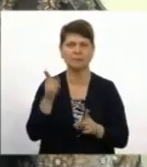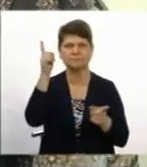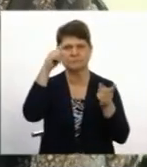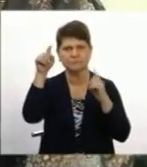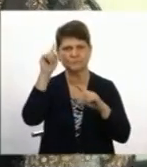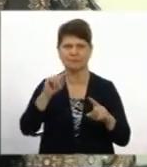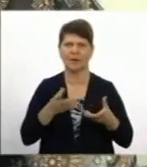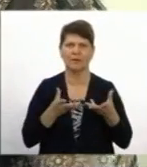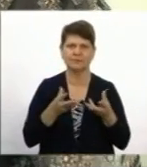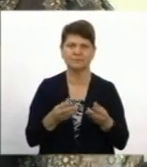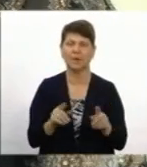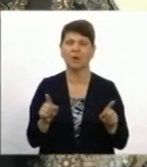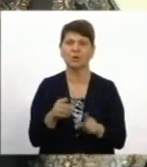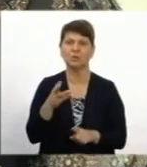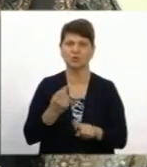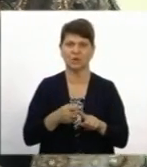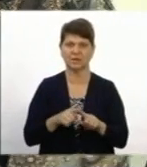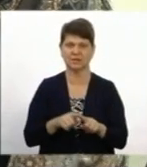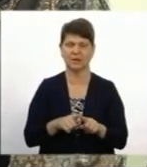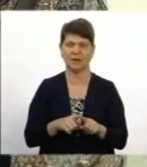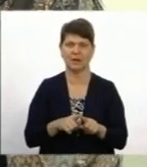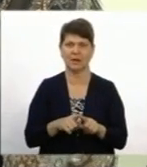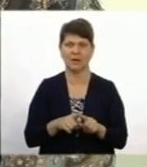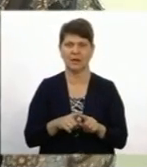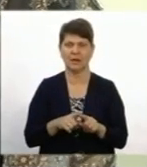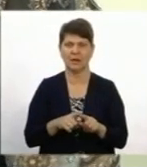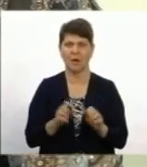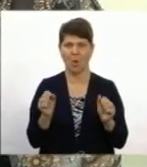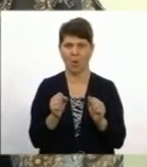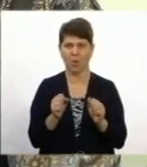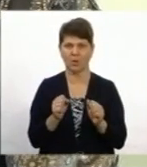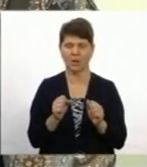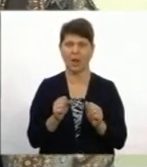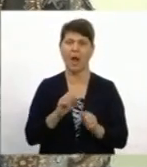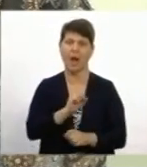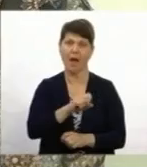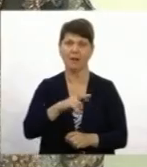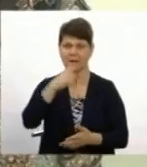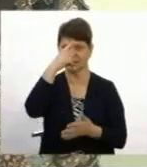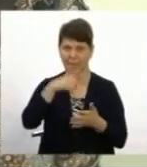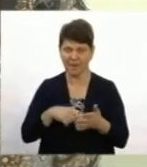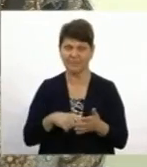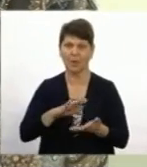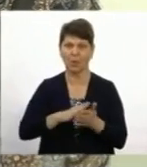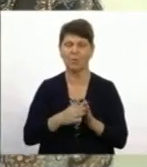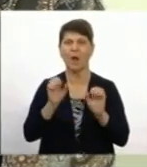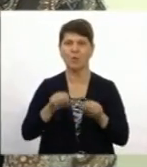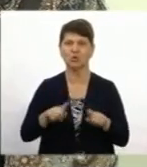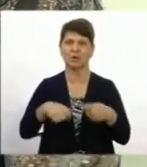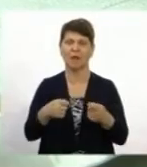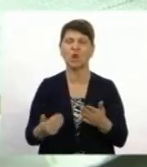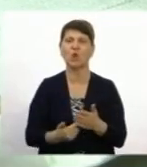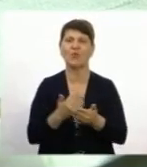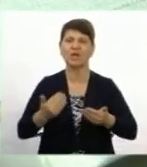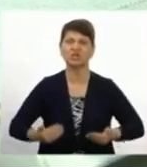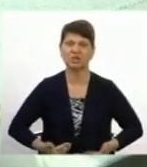казковим, тому що це холодний, здавалося б, така предмет, але за певних умов воно може дати нове життя,